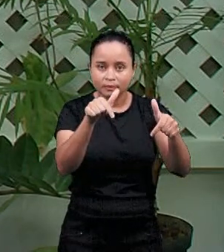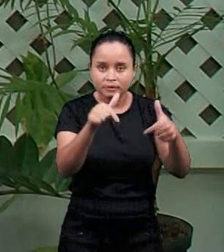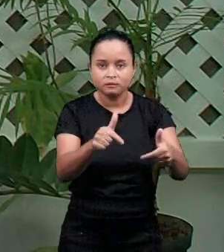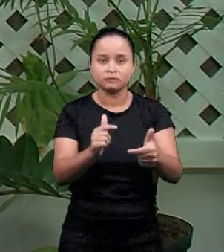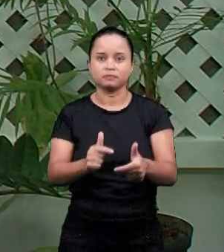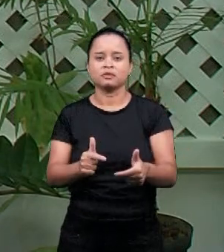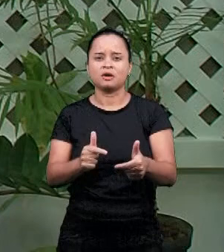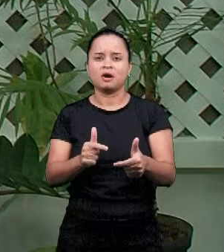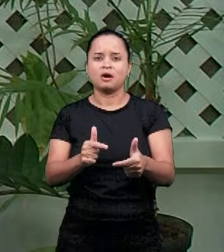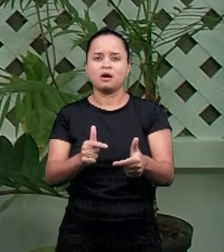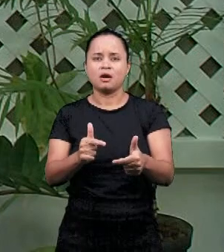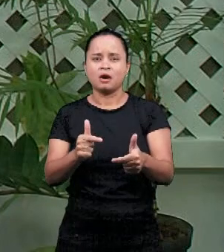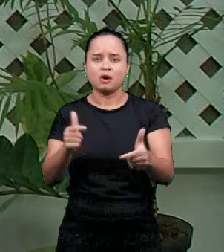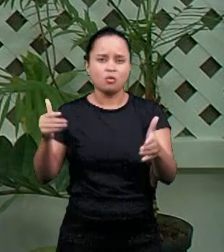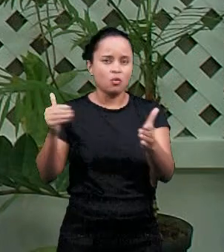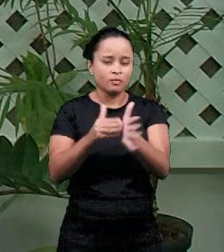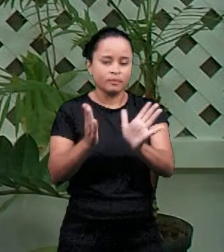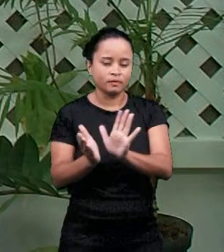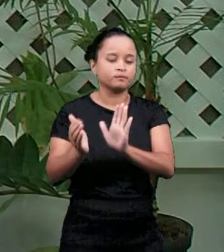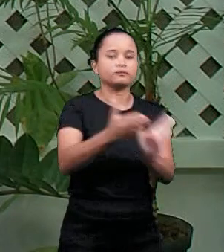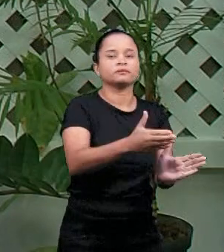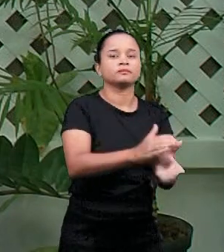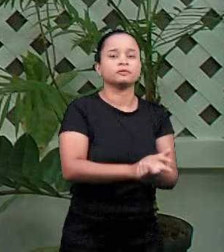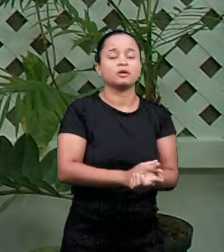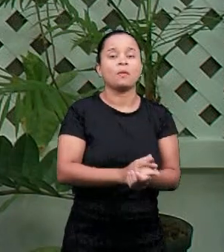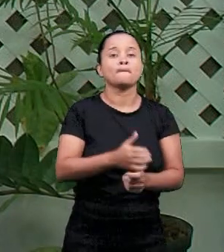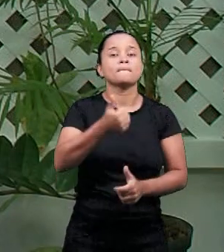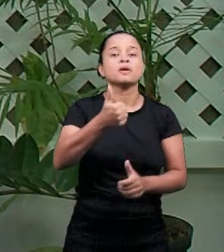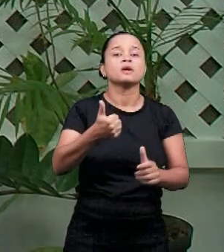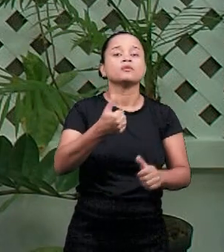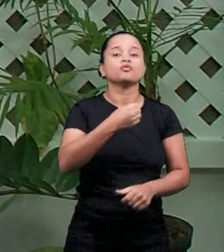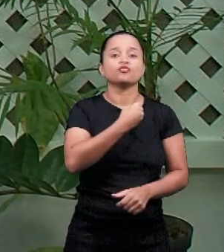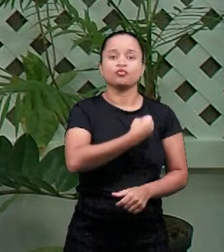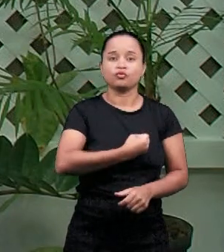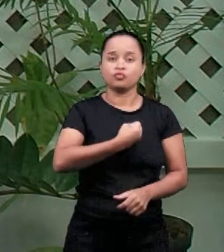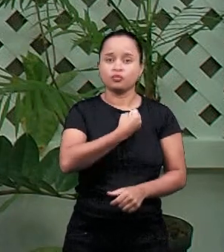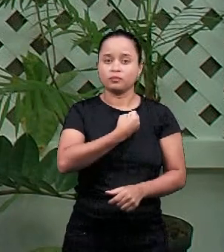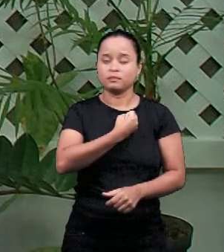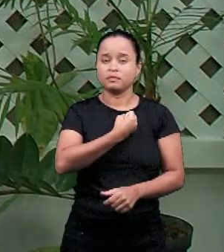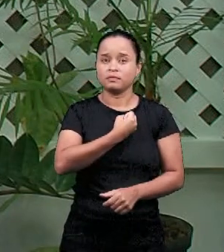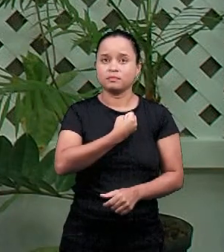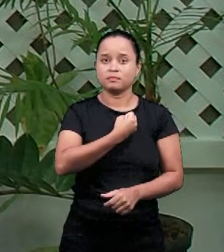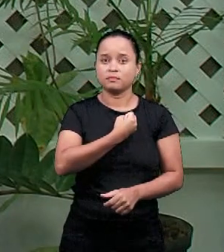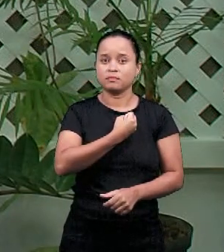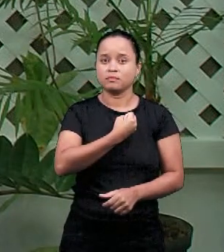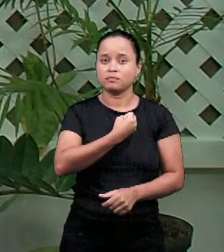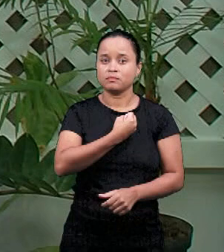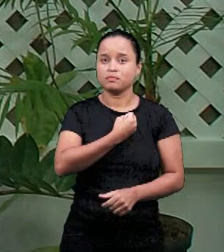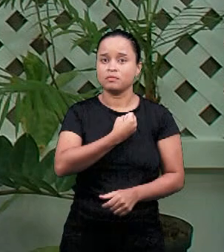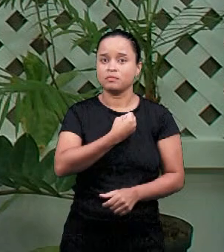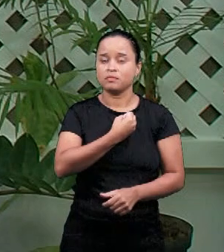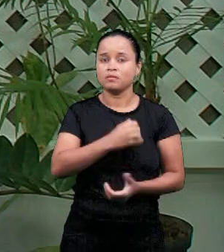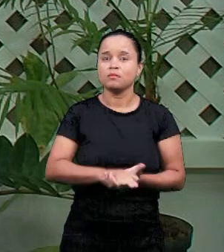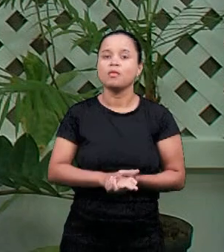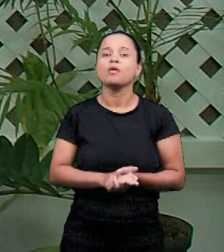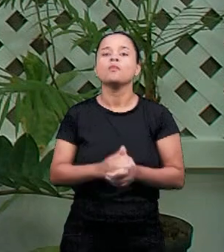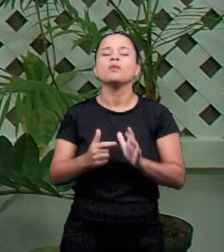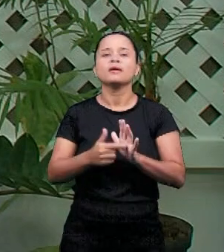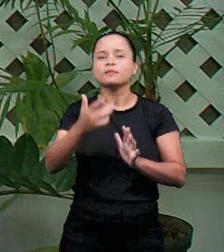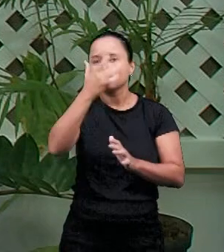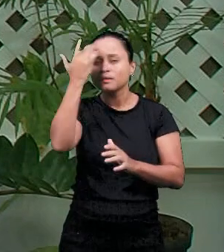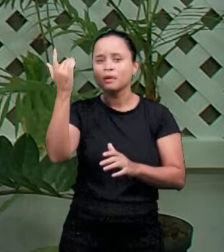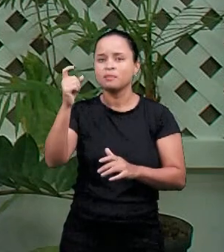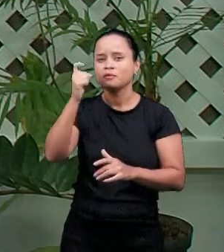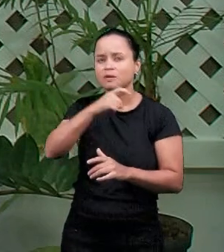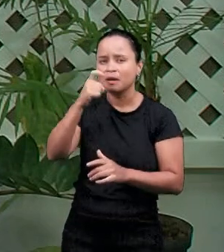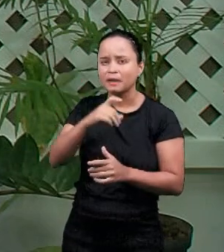1 Jean 2, 22, j'aimerais qu'on puisse projeter ici, qui est le menteur sinon celui qui renie que